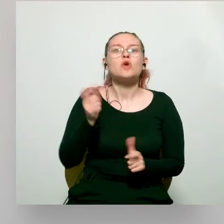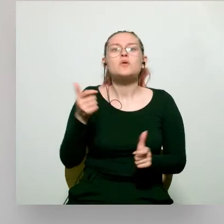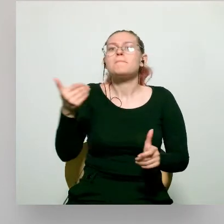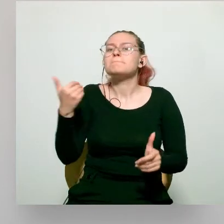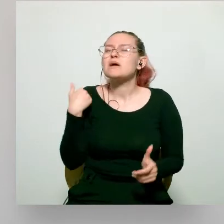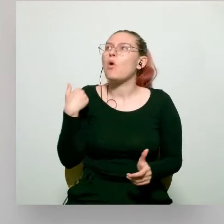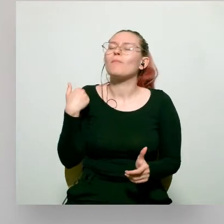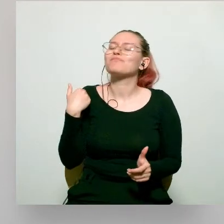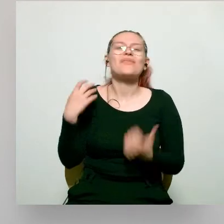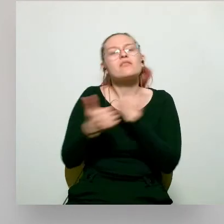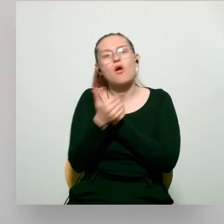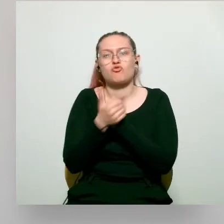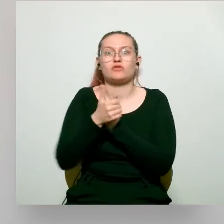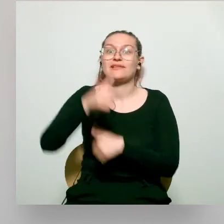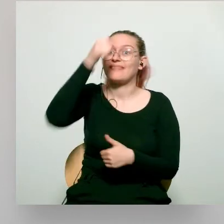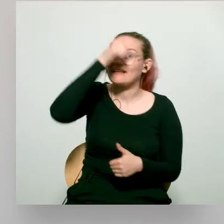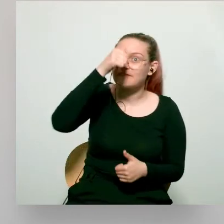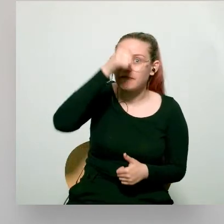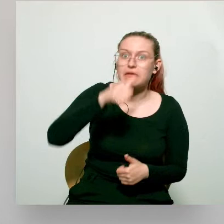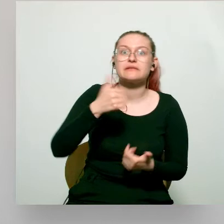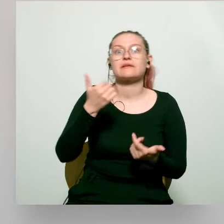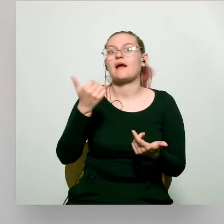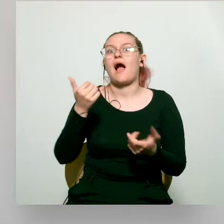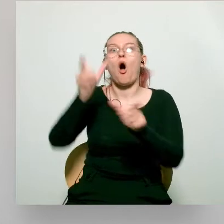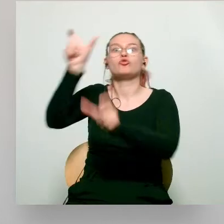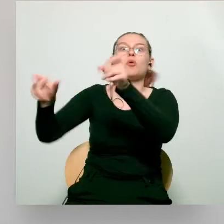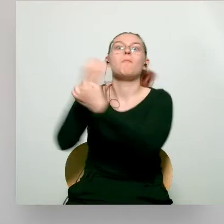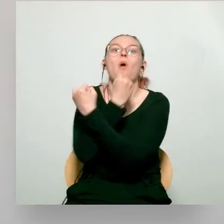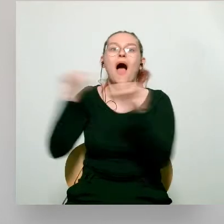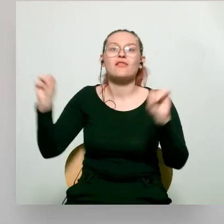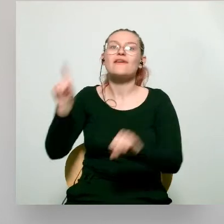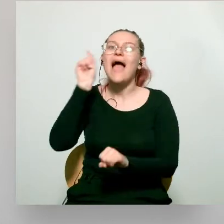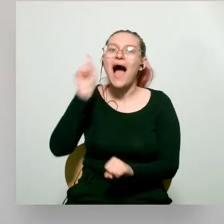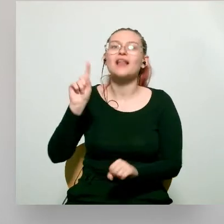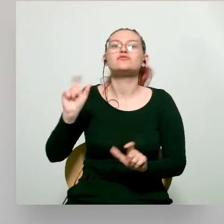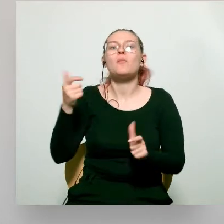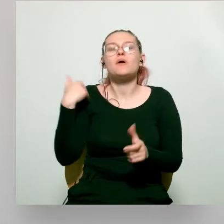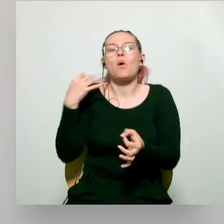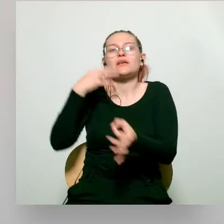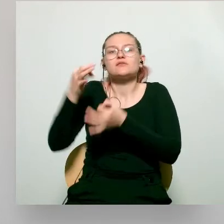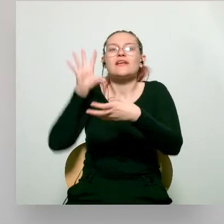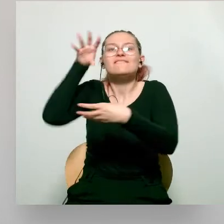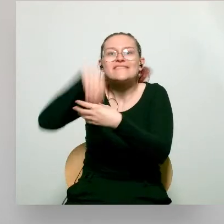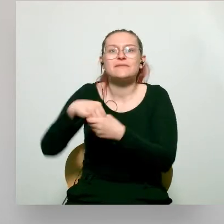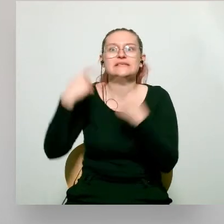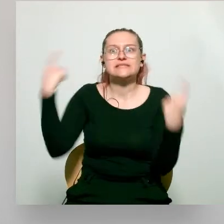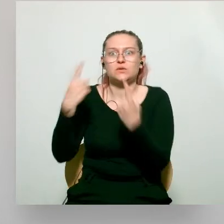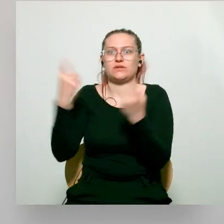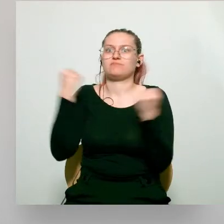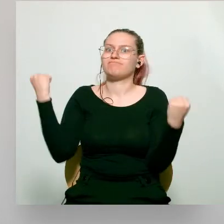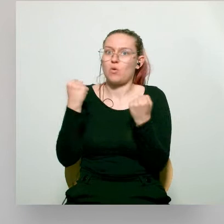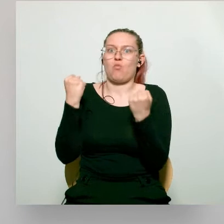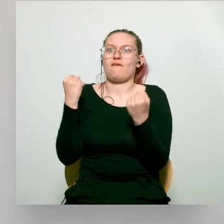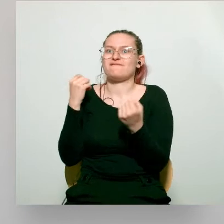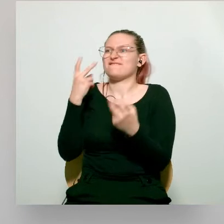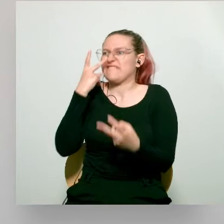a bardziej o same takie momenty w dziejach, które no właśnie były jakimiś przełomami, które ujawniały ten proces kształtowania się. No tak jak